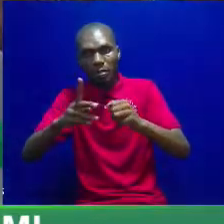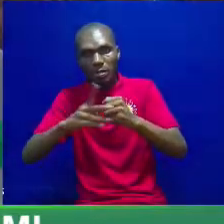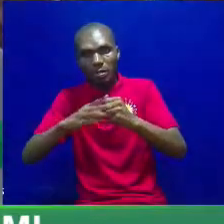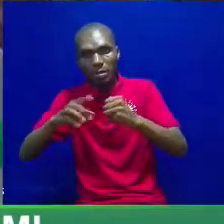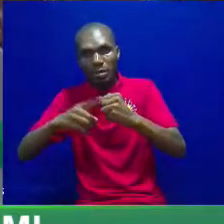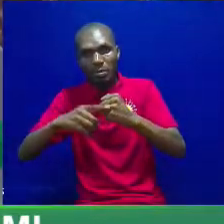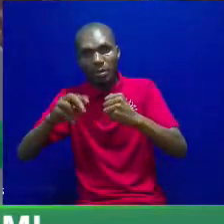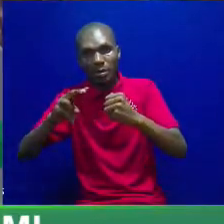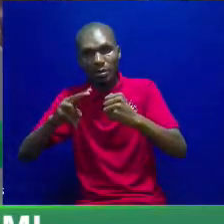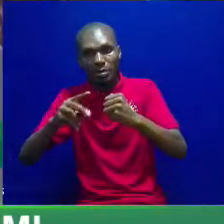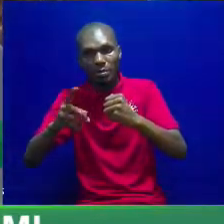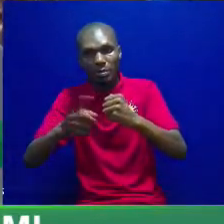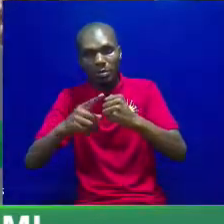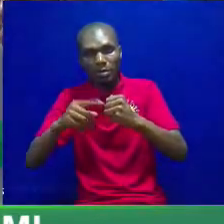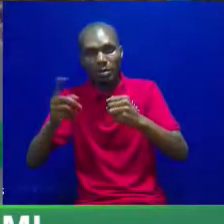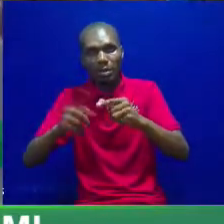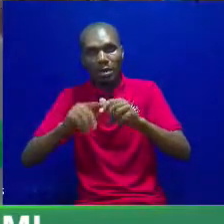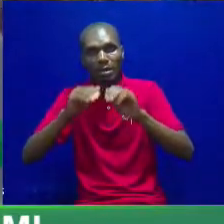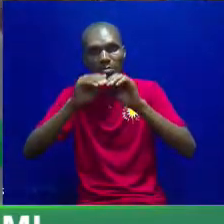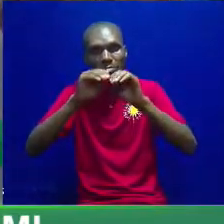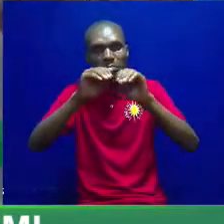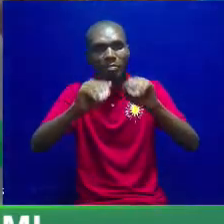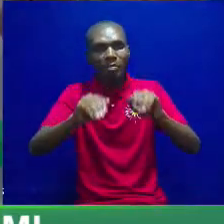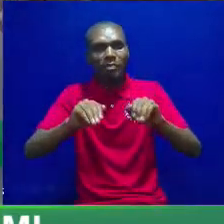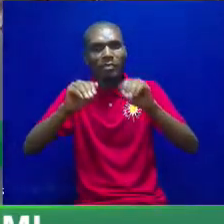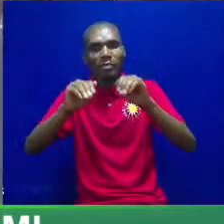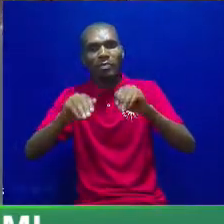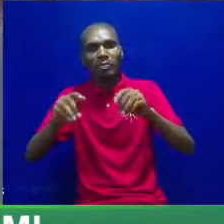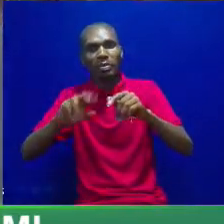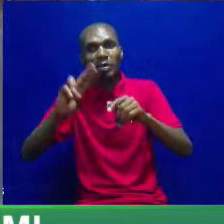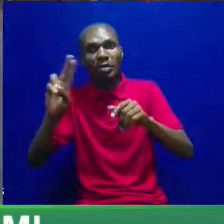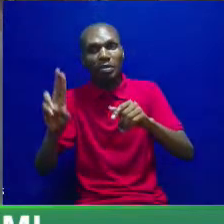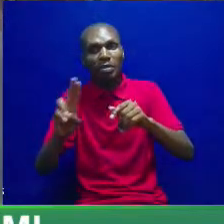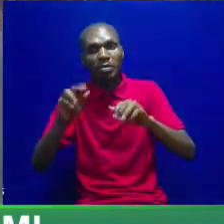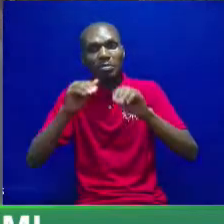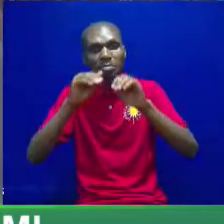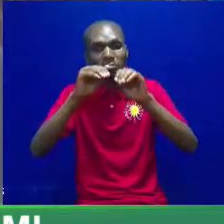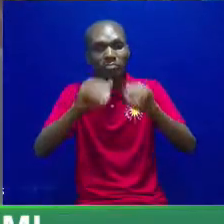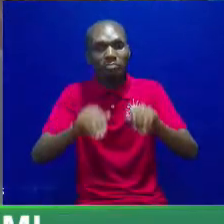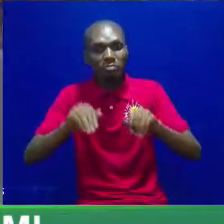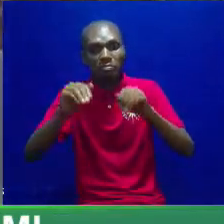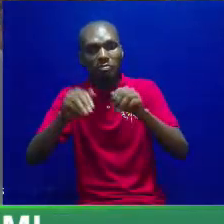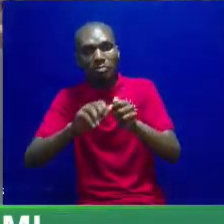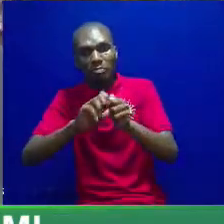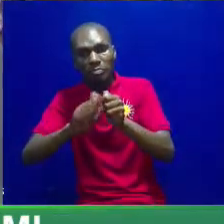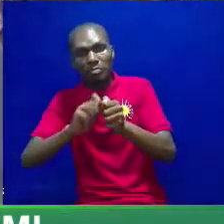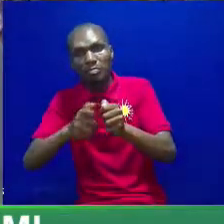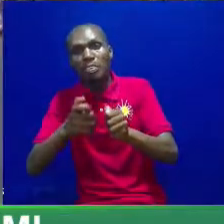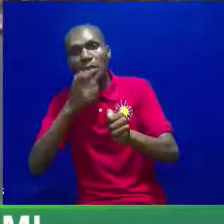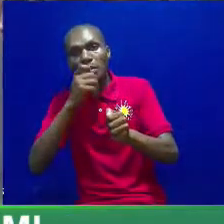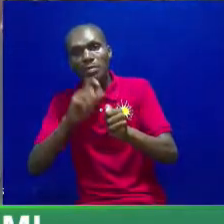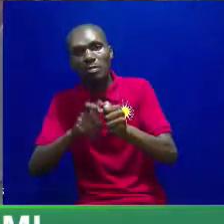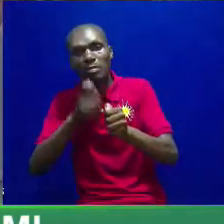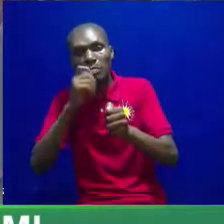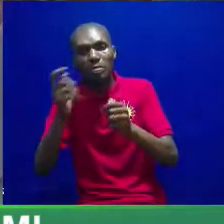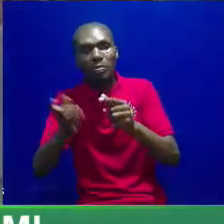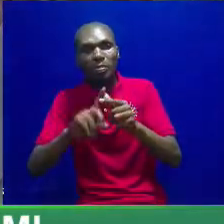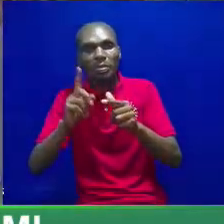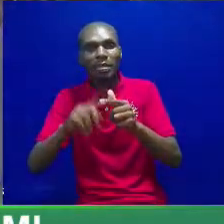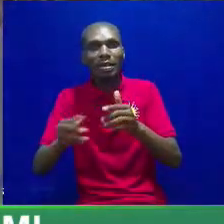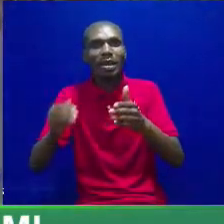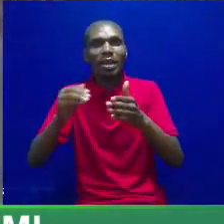1976. Hiyo shamba imekuwa wanatumia kulima mahindi, lakini